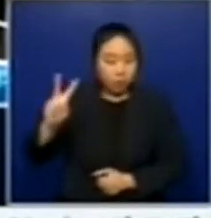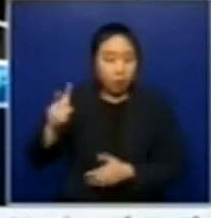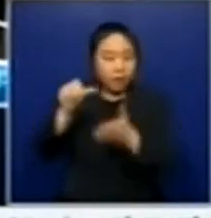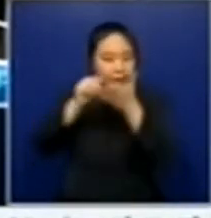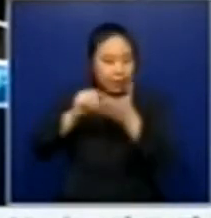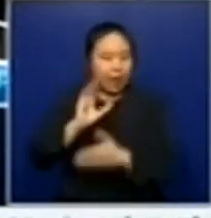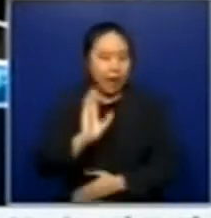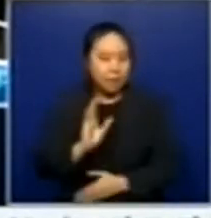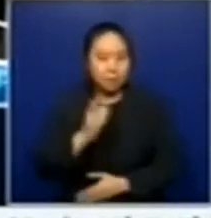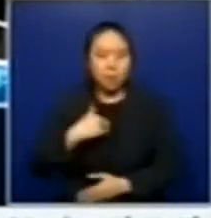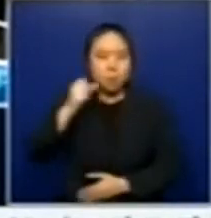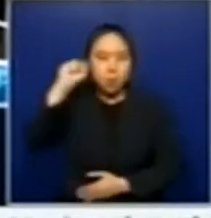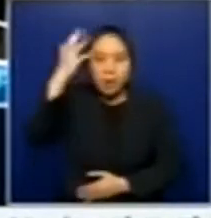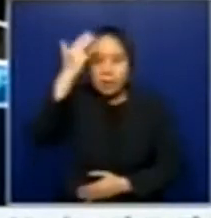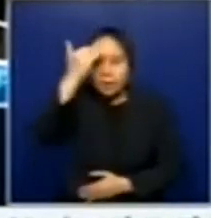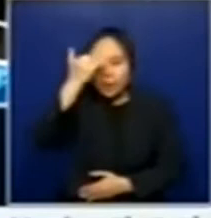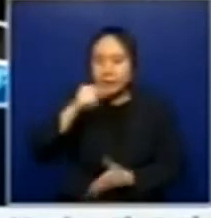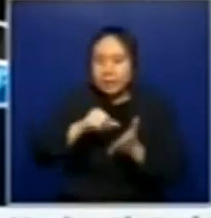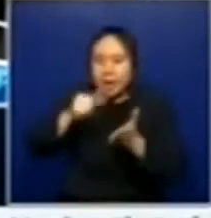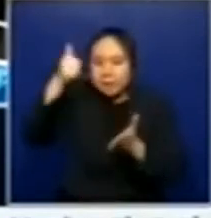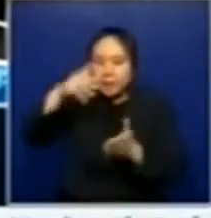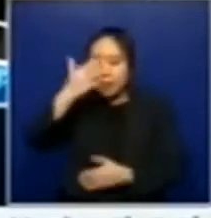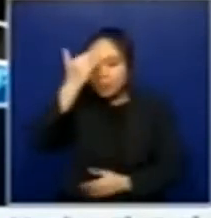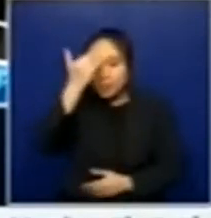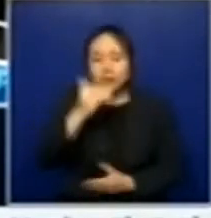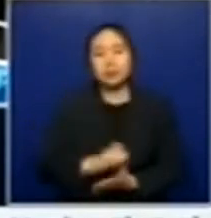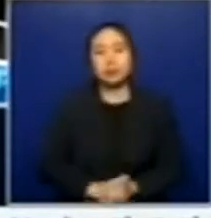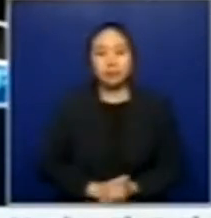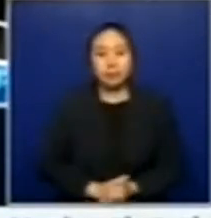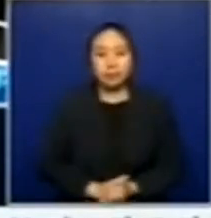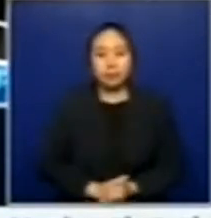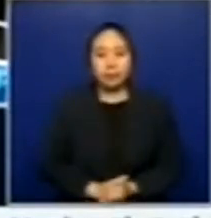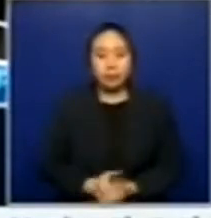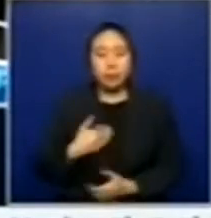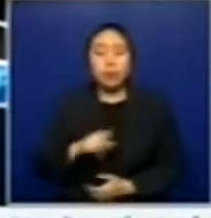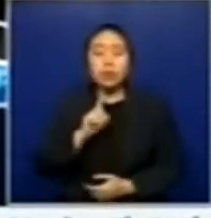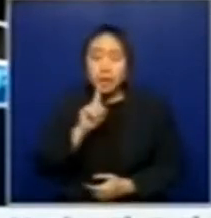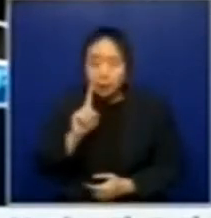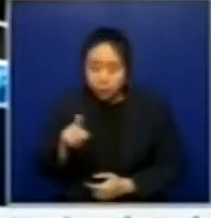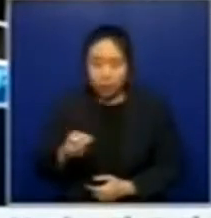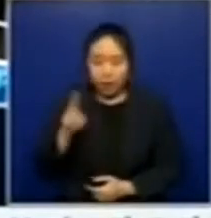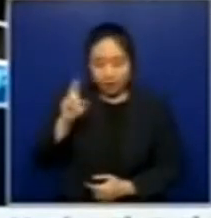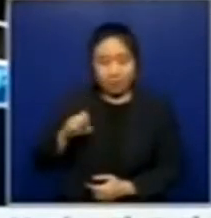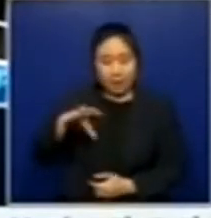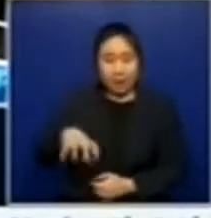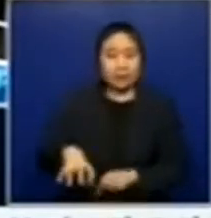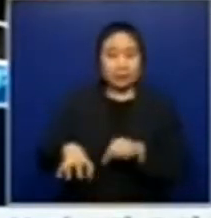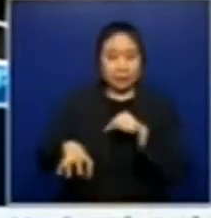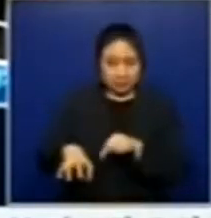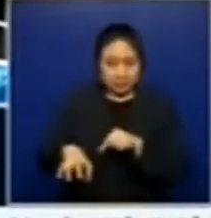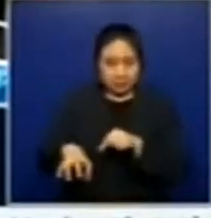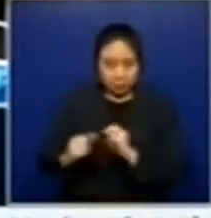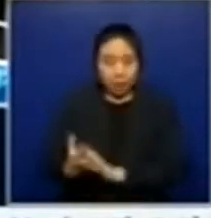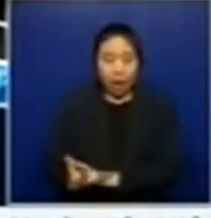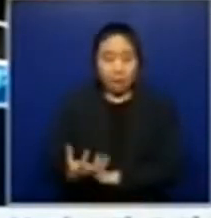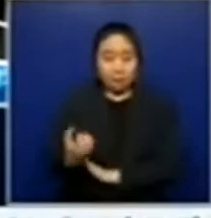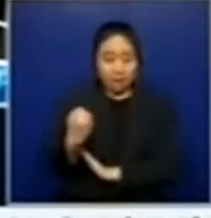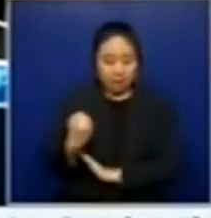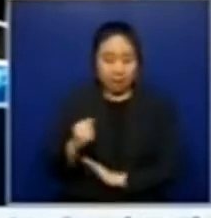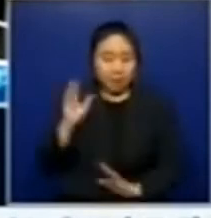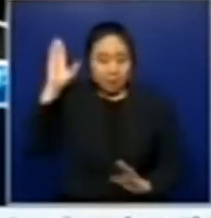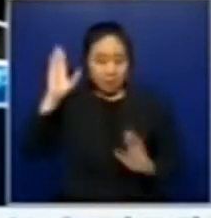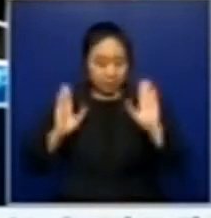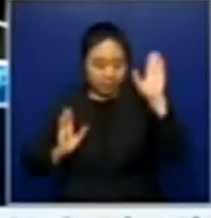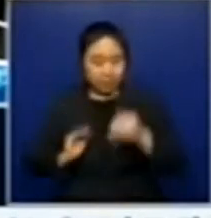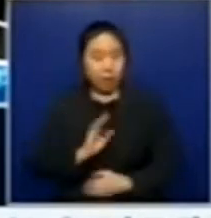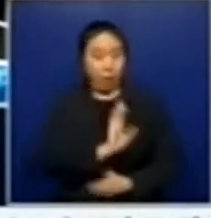ไรทำไมแก้ไม่ได้ครับผมถามนะครับว่ารัฐสภาแห่งนี้ยังยืนยันไหมครับว่าอำนาจอธิปไตยเป็นของประชาช